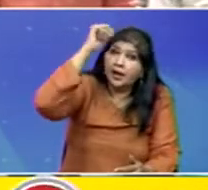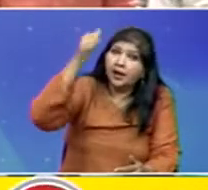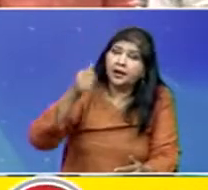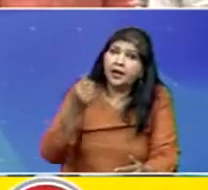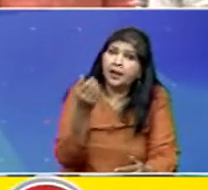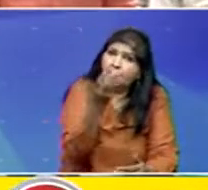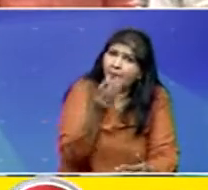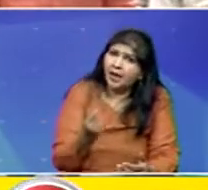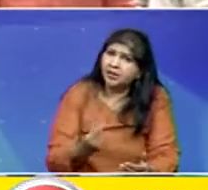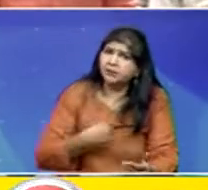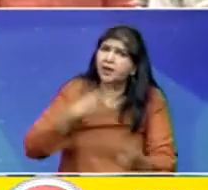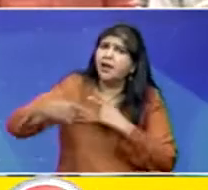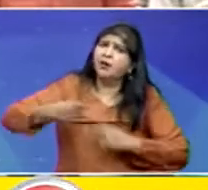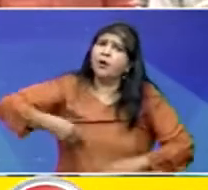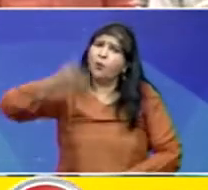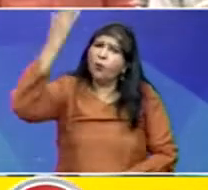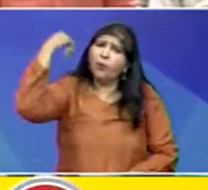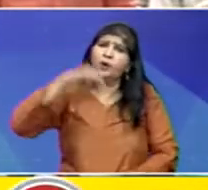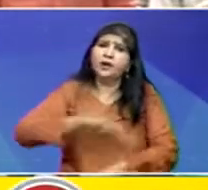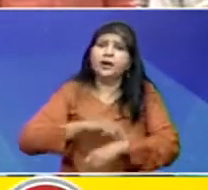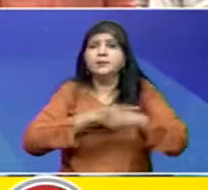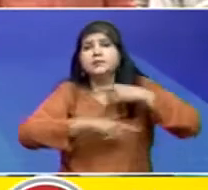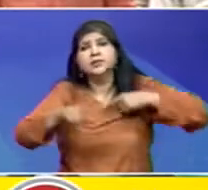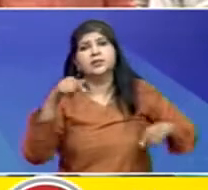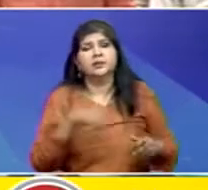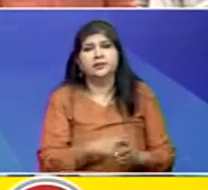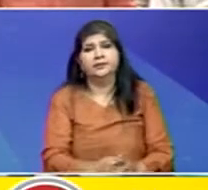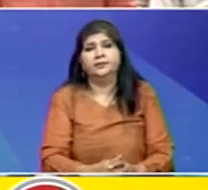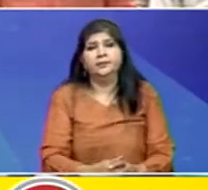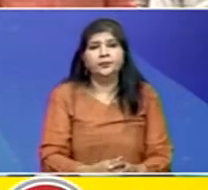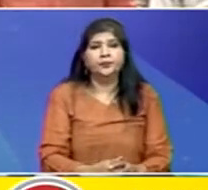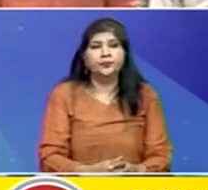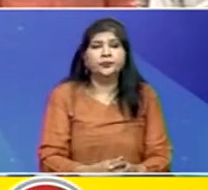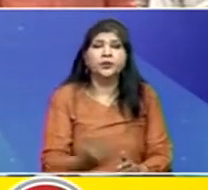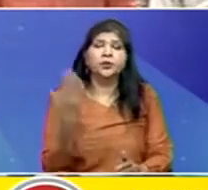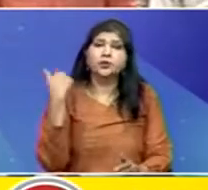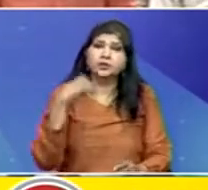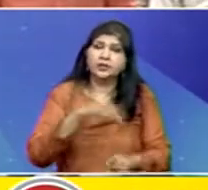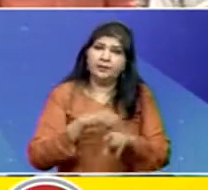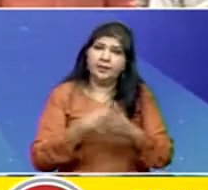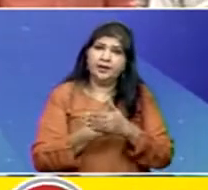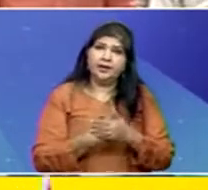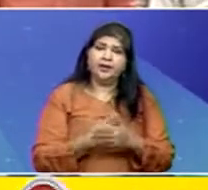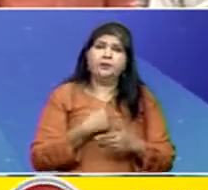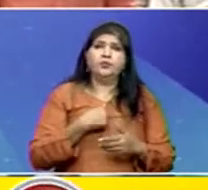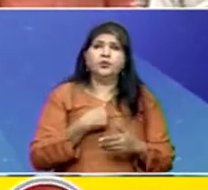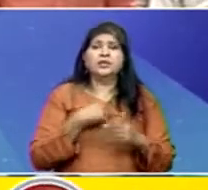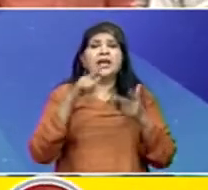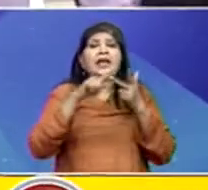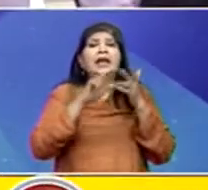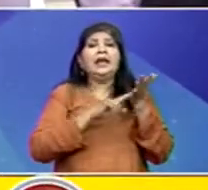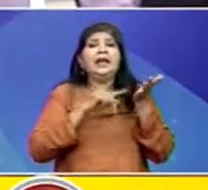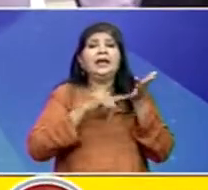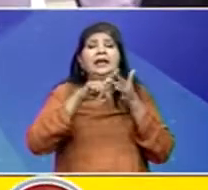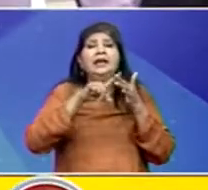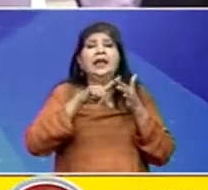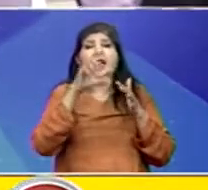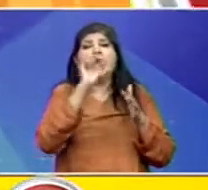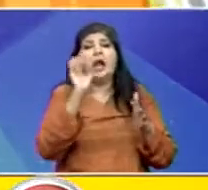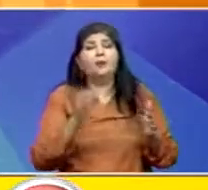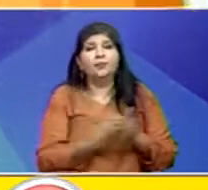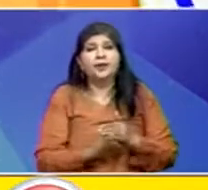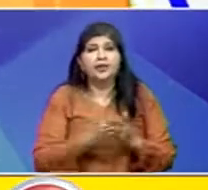प्रयोग हजारों सालों से होता आ रहा है, अभी कुछ दिन पहले मुझे इंटेल कंपनी के CEO मिले थे,